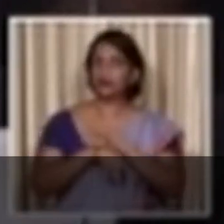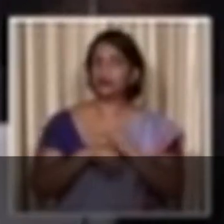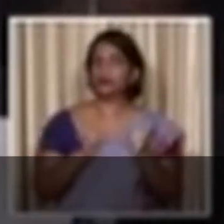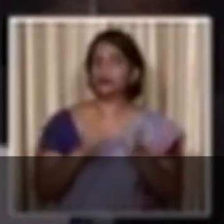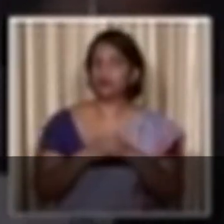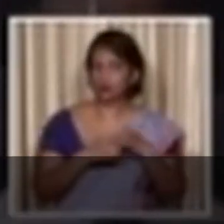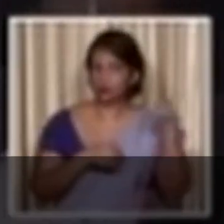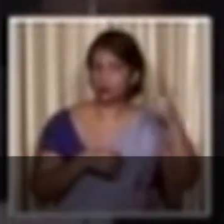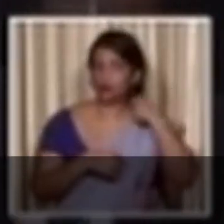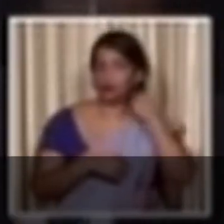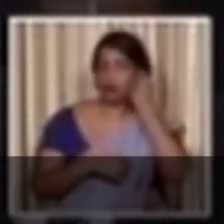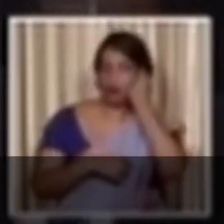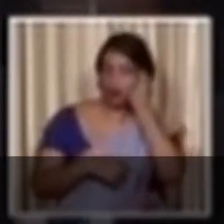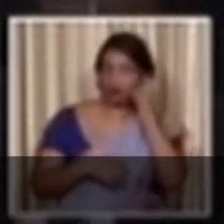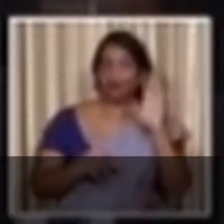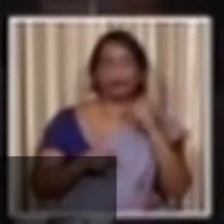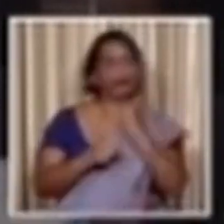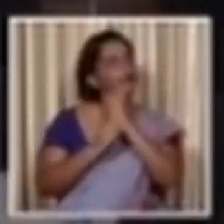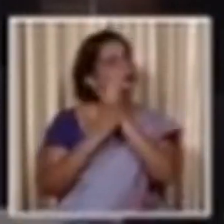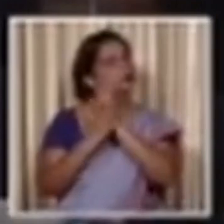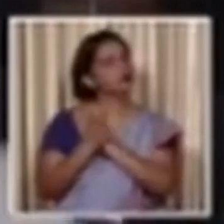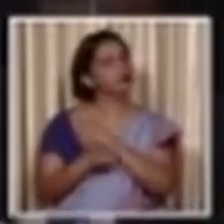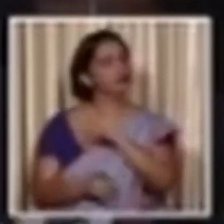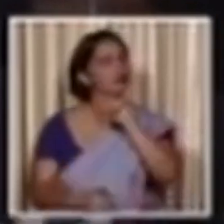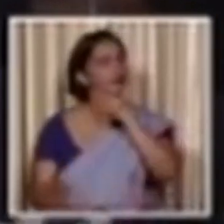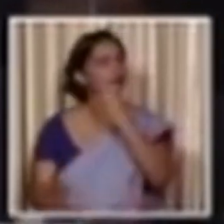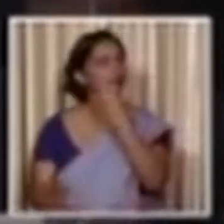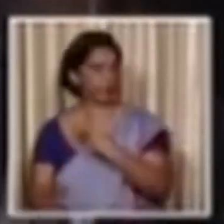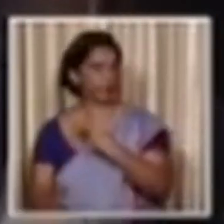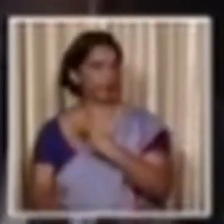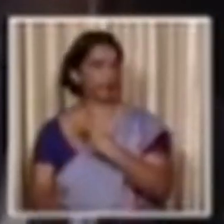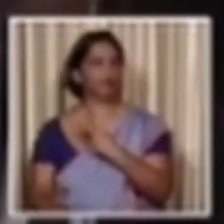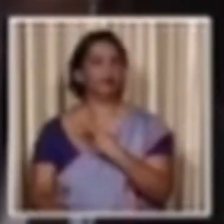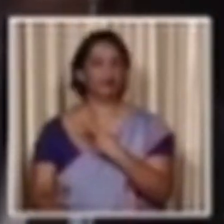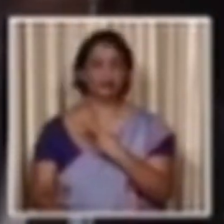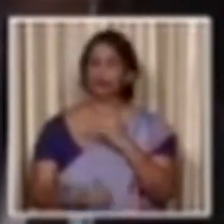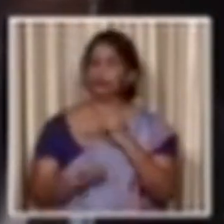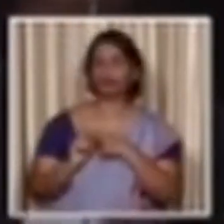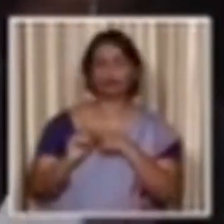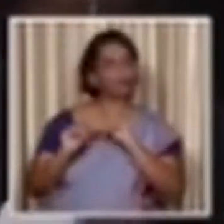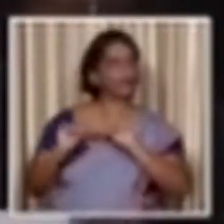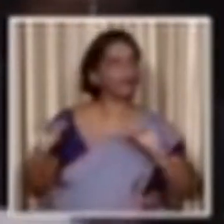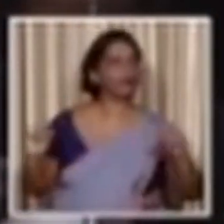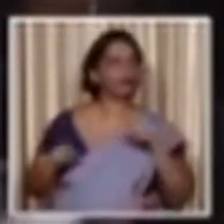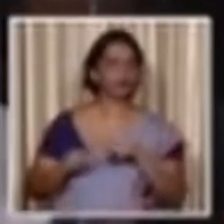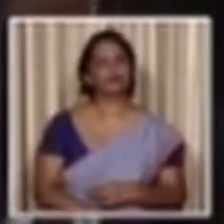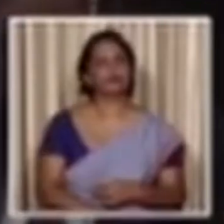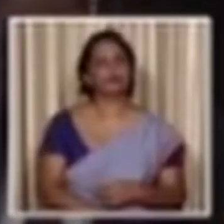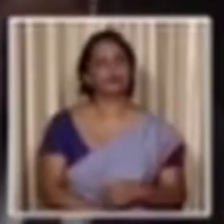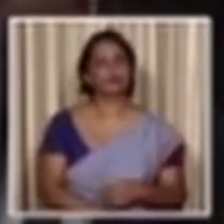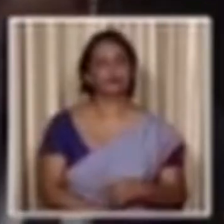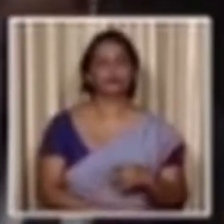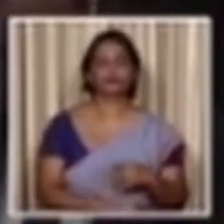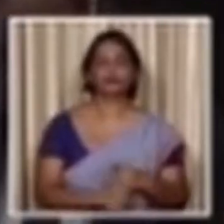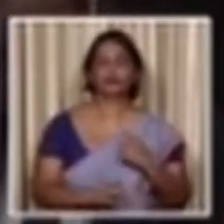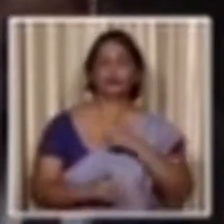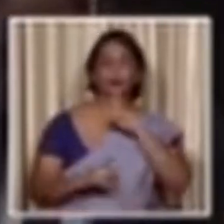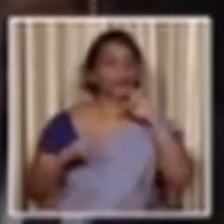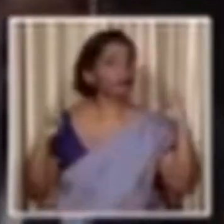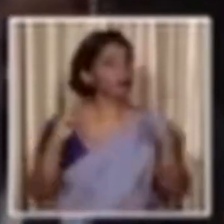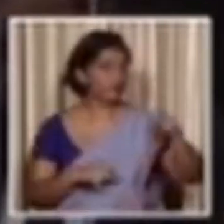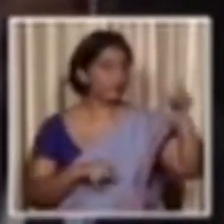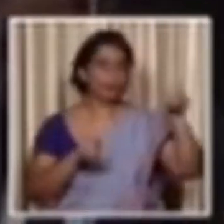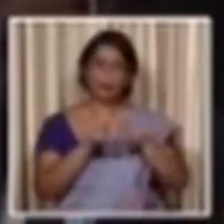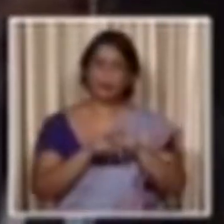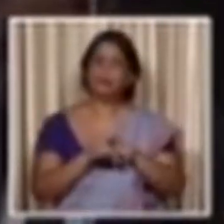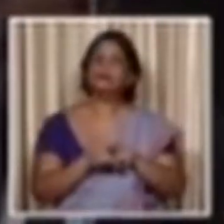අරමුණු ආණ්ඩුක්‍රම ව්‍යවස්ථාවේ 103.2 වගන්තිය මගින් දක්වා ඇත. ශ්‍රේෂ්ඨාධිකරණය